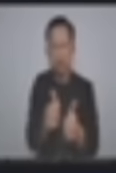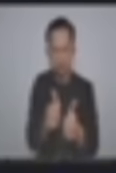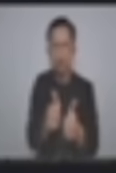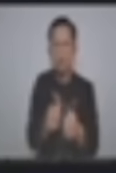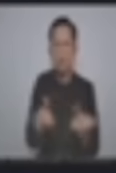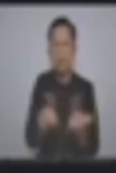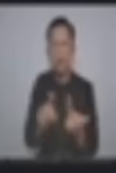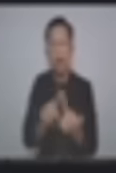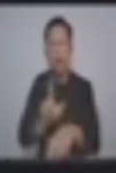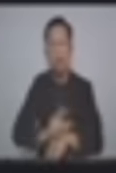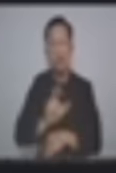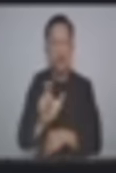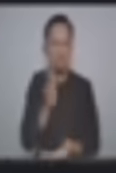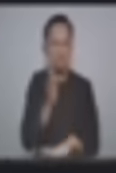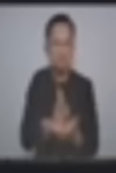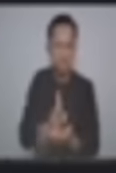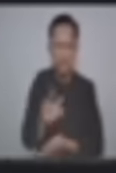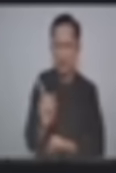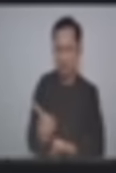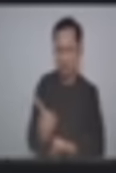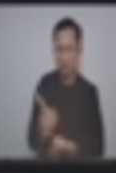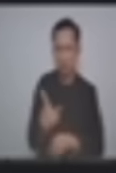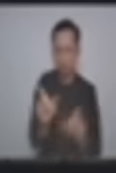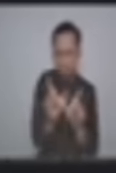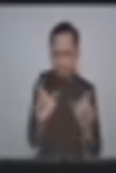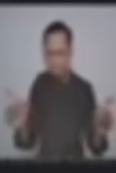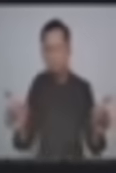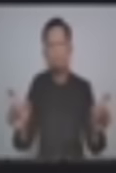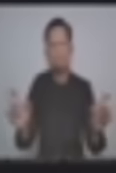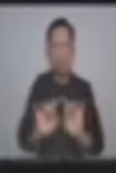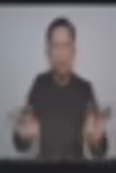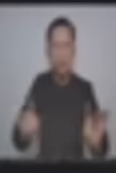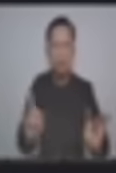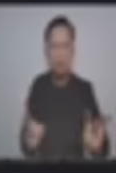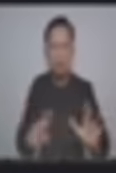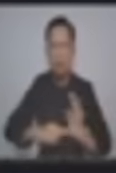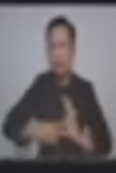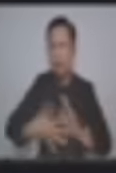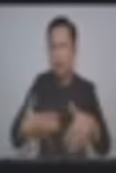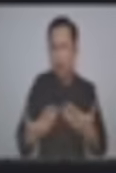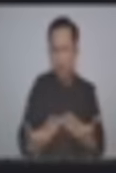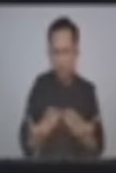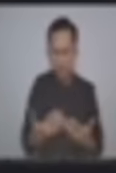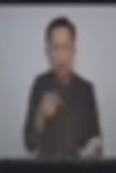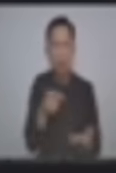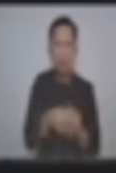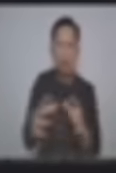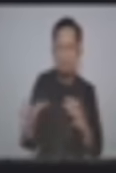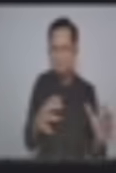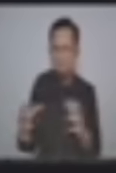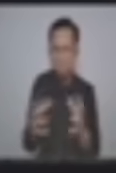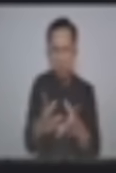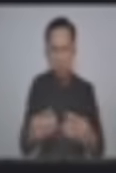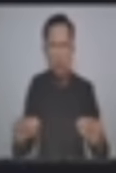calon terlepas dari adanya perbedaan tersebut menurut mahkamah kewenangan untuk menyelesaikan perselisihan hasil Pemilu presiden dan wakil